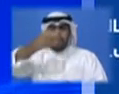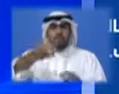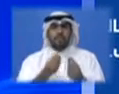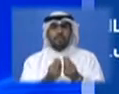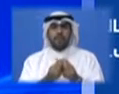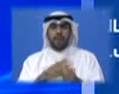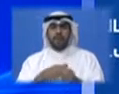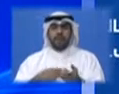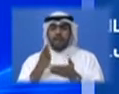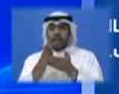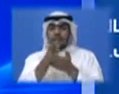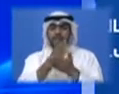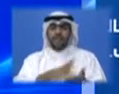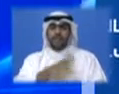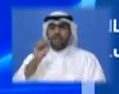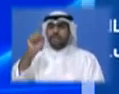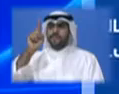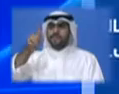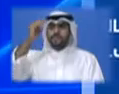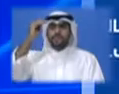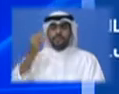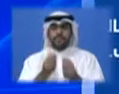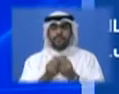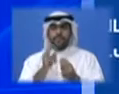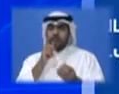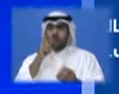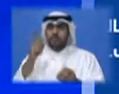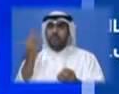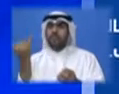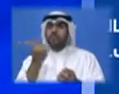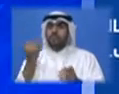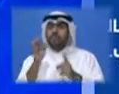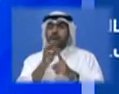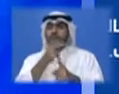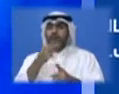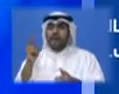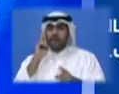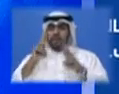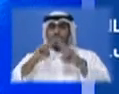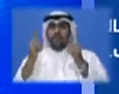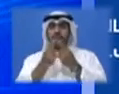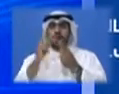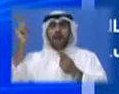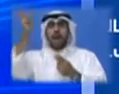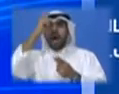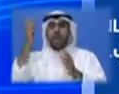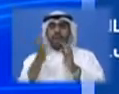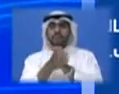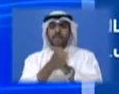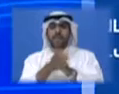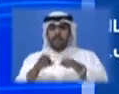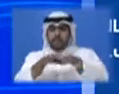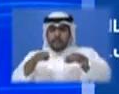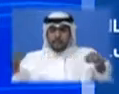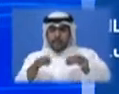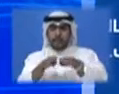الخارجية الشيخ صباح خالد الحمد الصباح نتائج مشاركته في المؤتمر الدولي للسلام والأمن في العراق